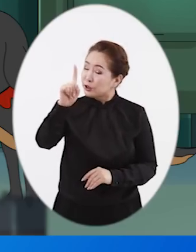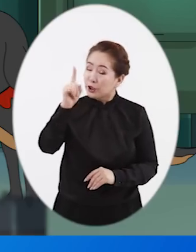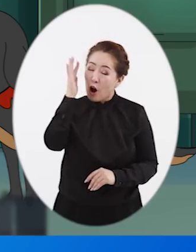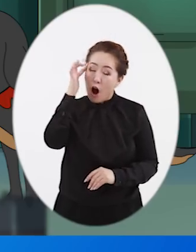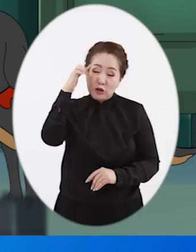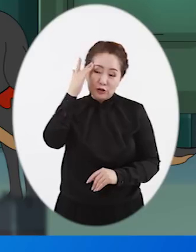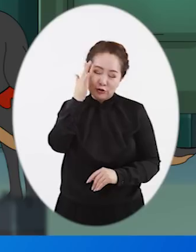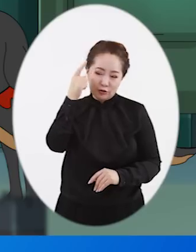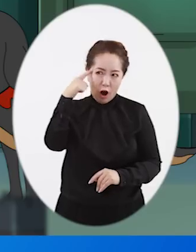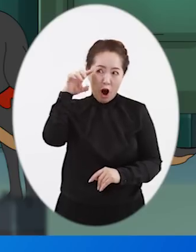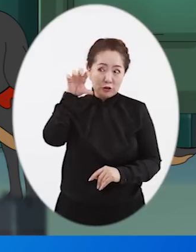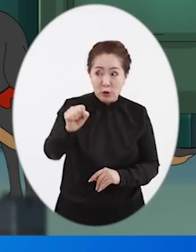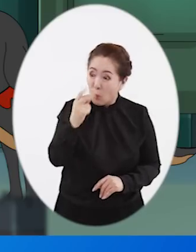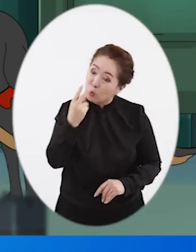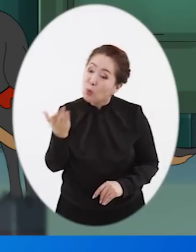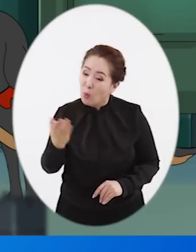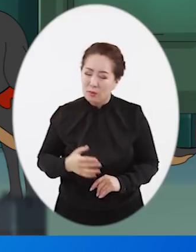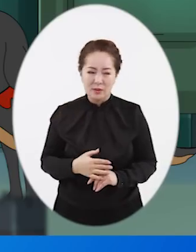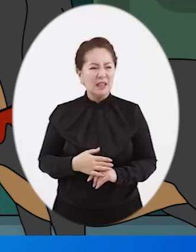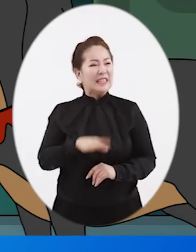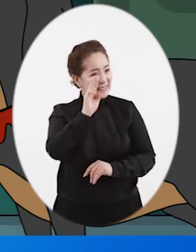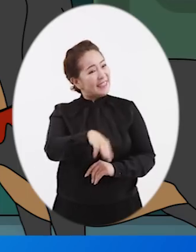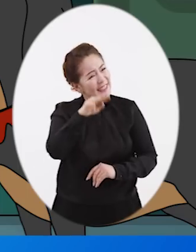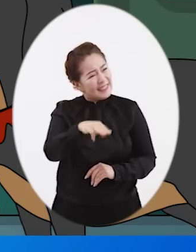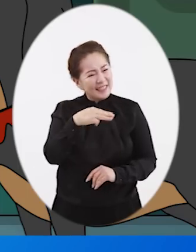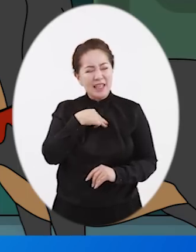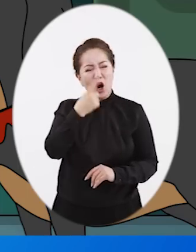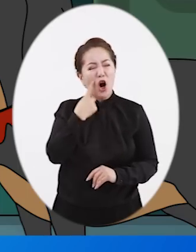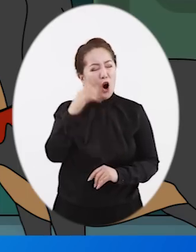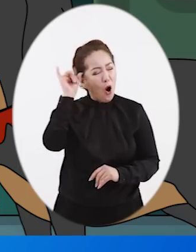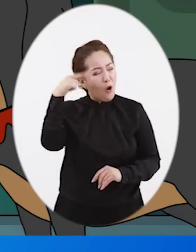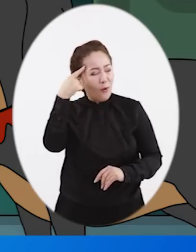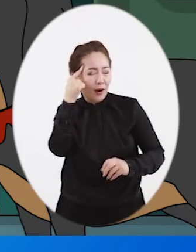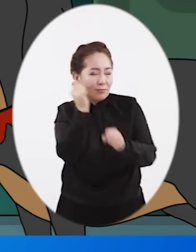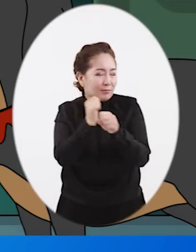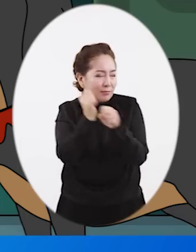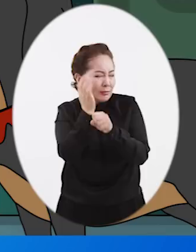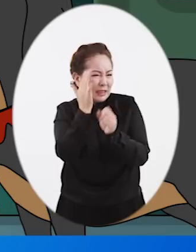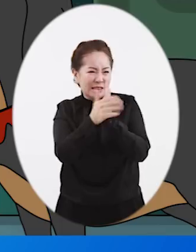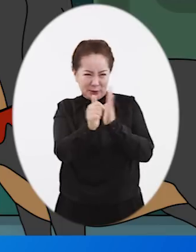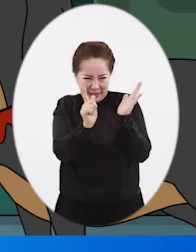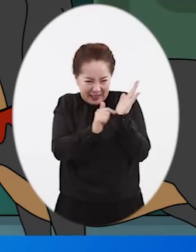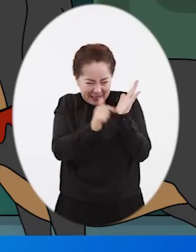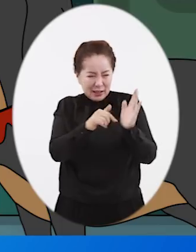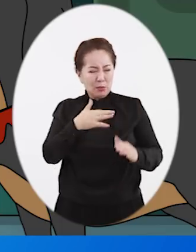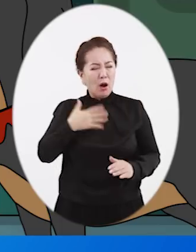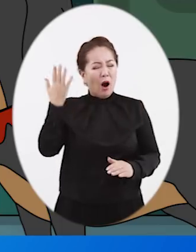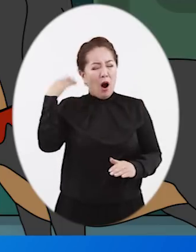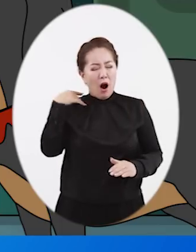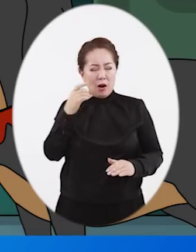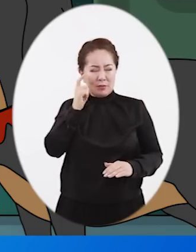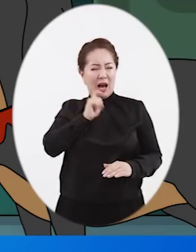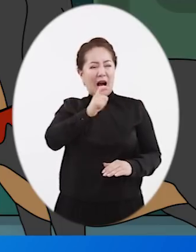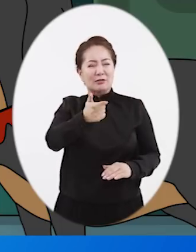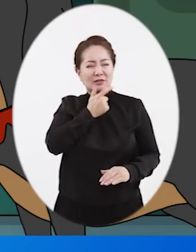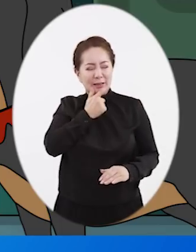арваахаа одоо дахиад нэг онцлог таачих уу? Тэгвүү? Тэгээл та. Онцог үнэхээр хөгжилтэй бас оюуны их чадах